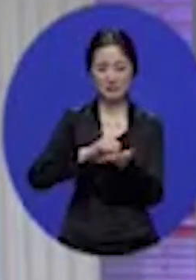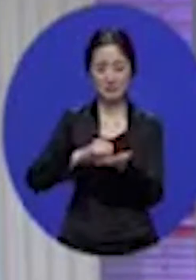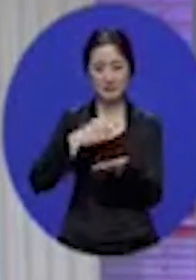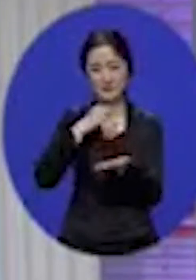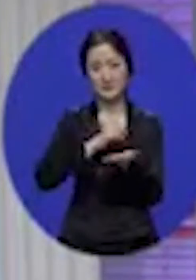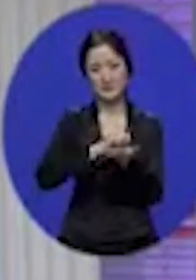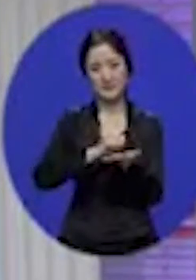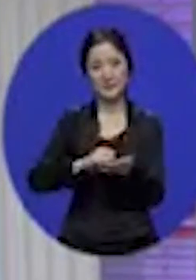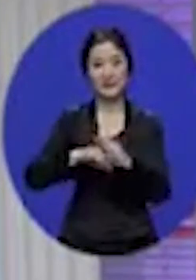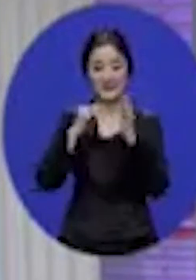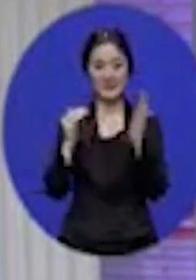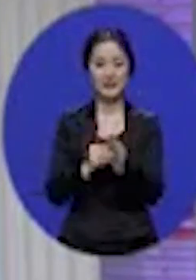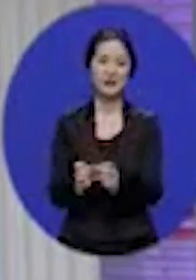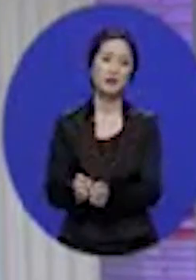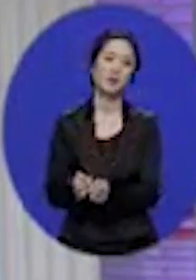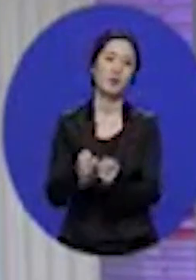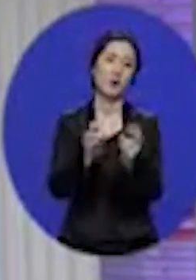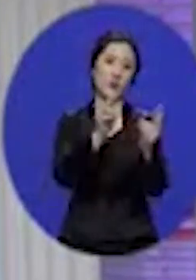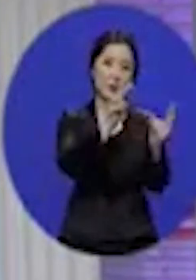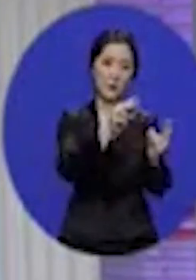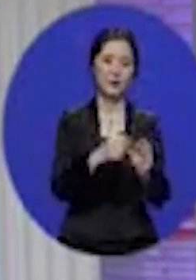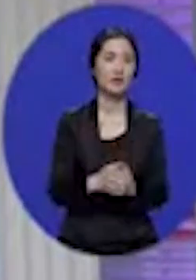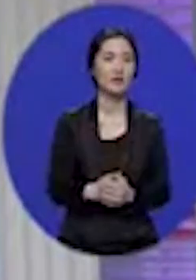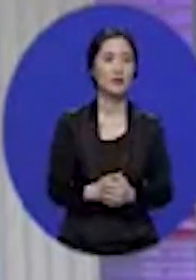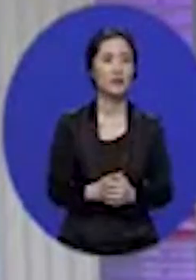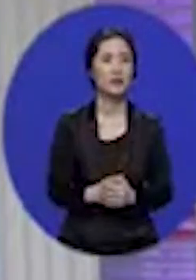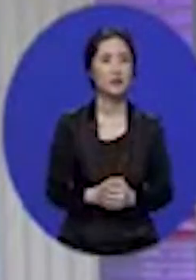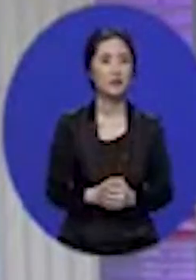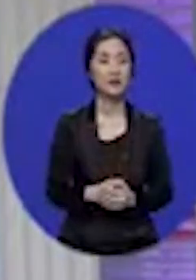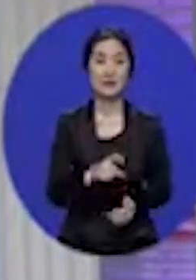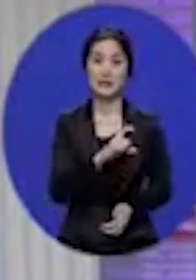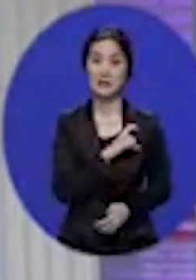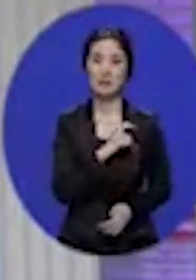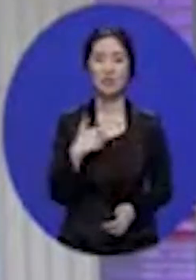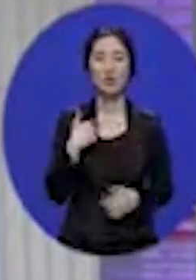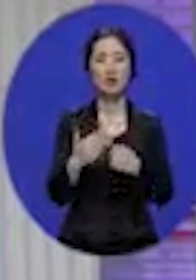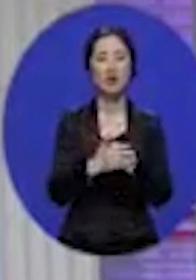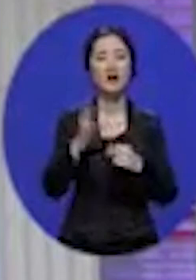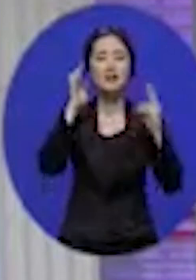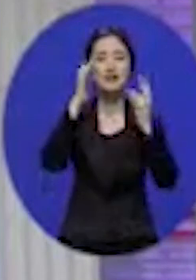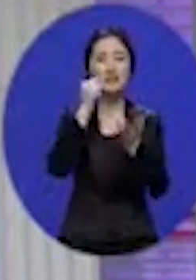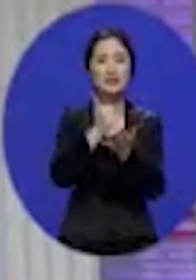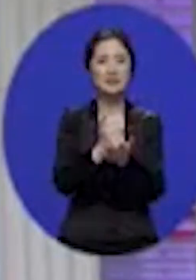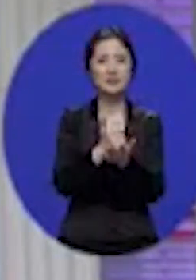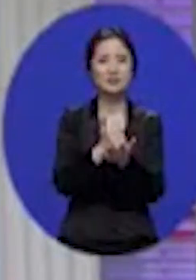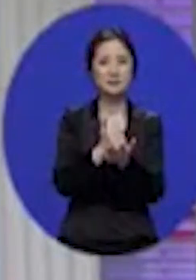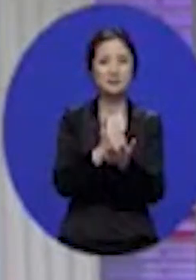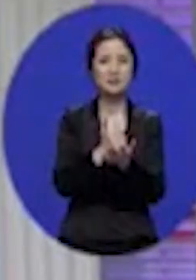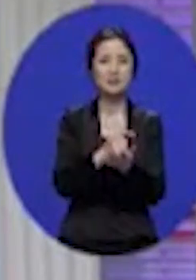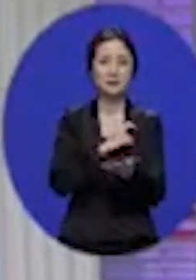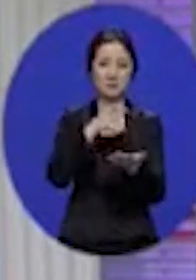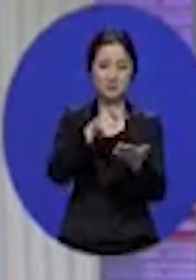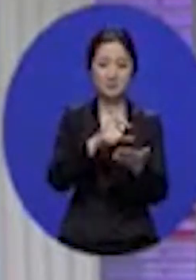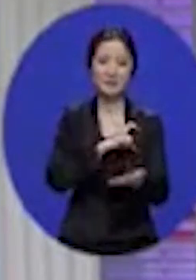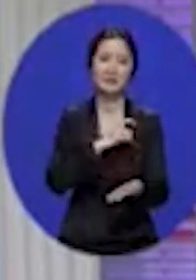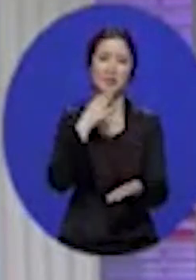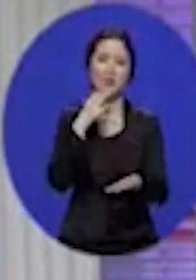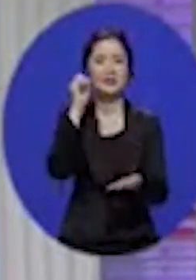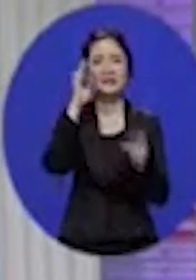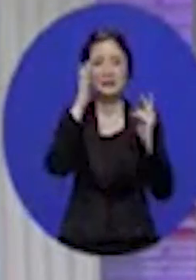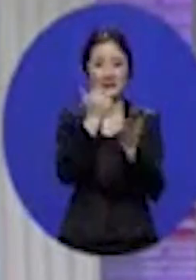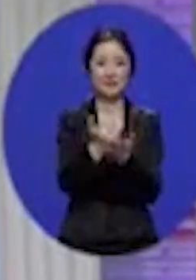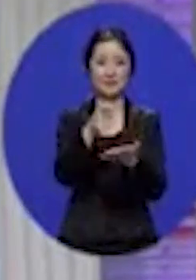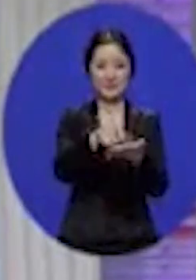써서 이제 등기를 붙였습니다. 성함도 모르니까 그냥 사장님께 네. 그리고는 사흘 동안 집전화 앞에서